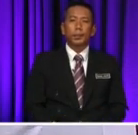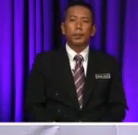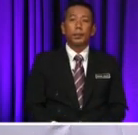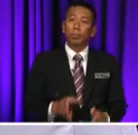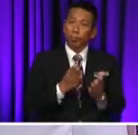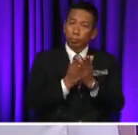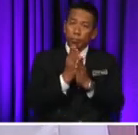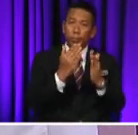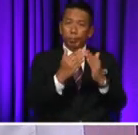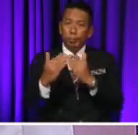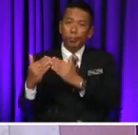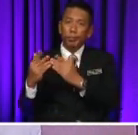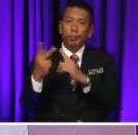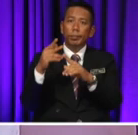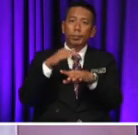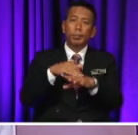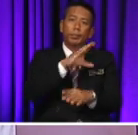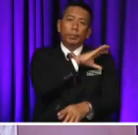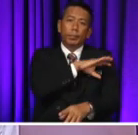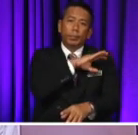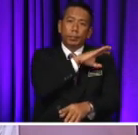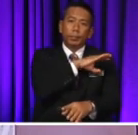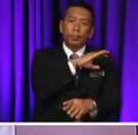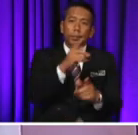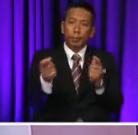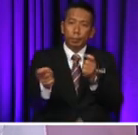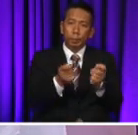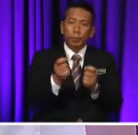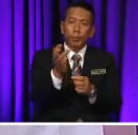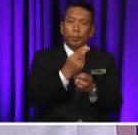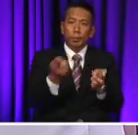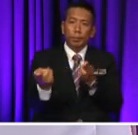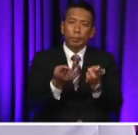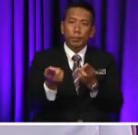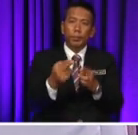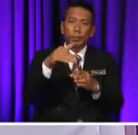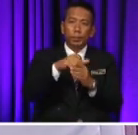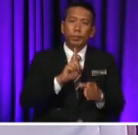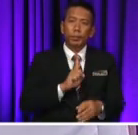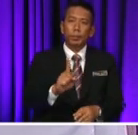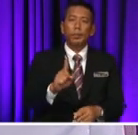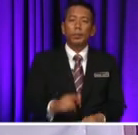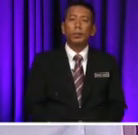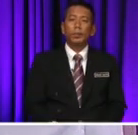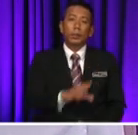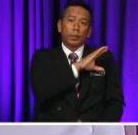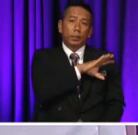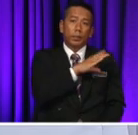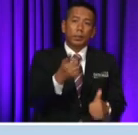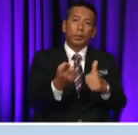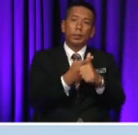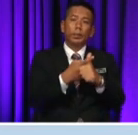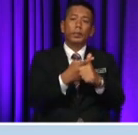teruskan kepada ciri-ciri pentabit dan pengurus dalam Islam baik ciri yang pertama